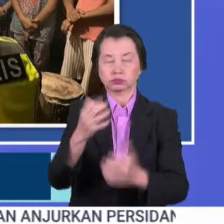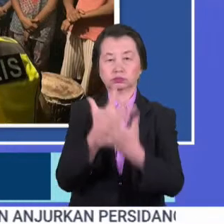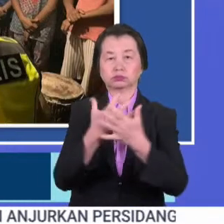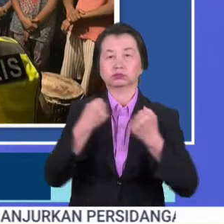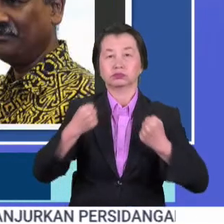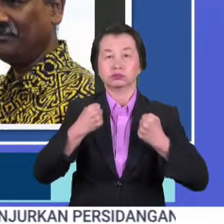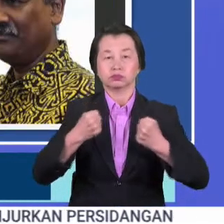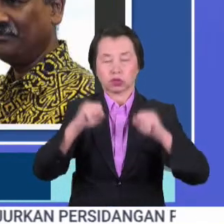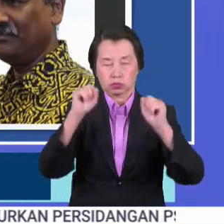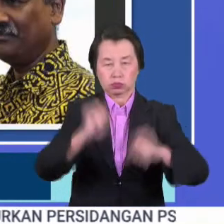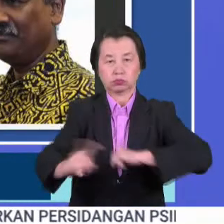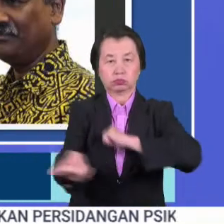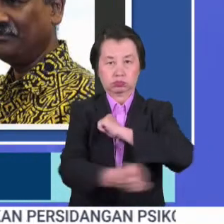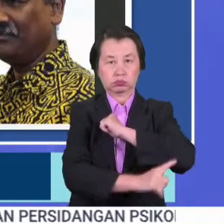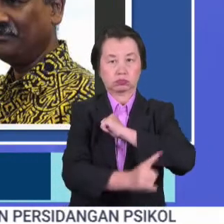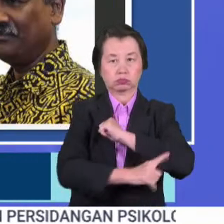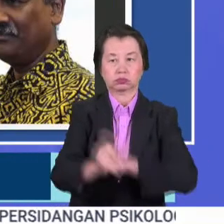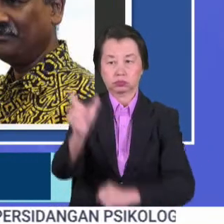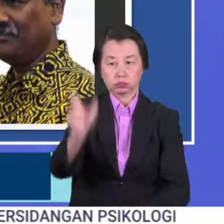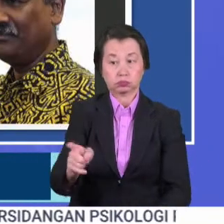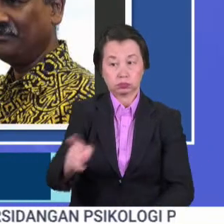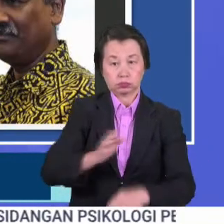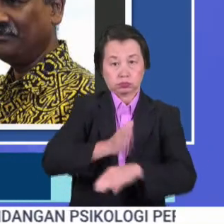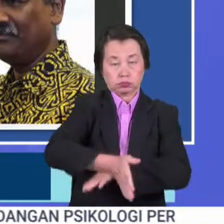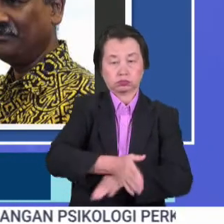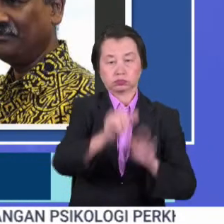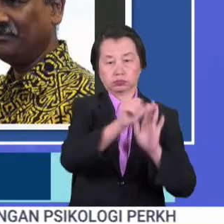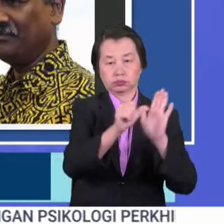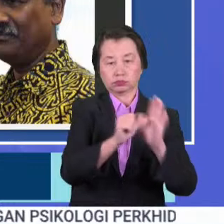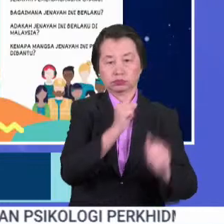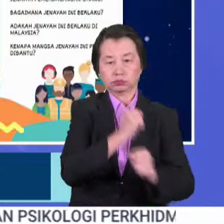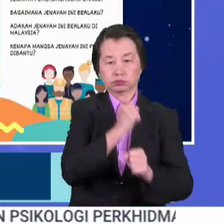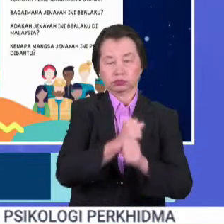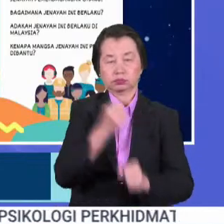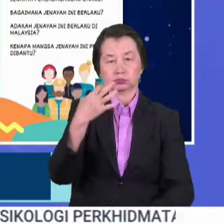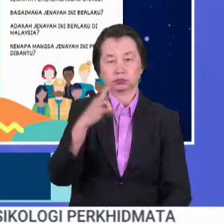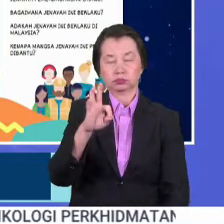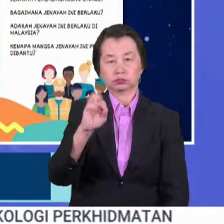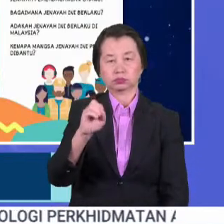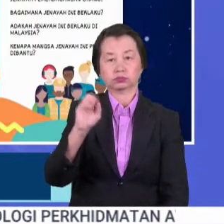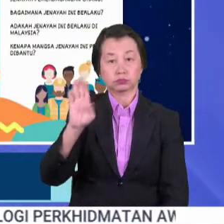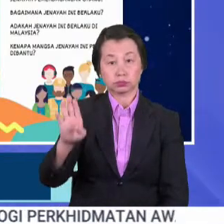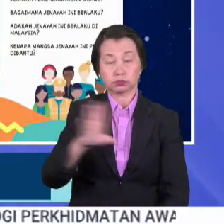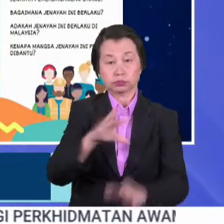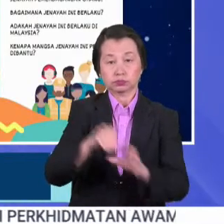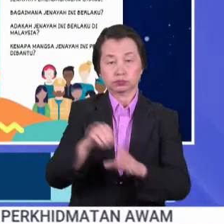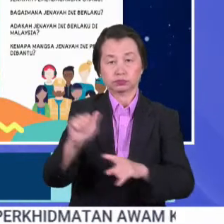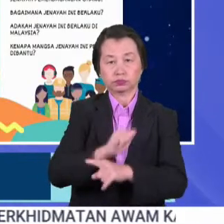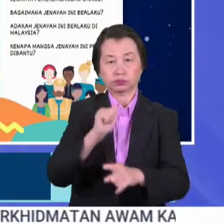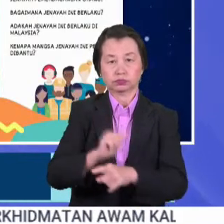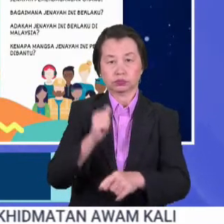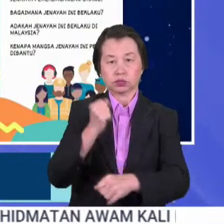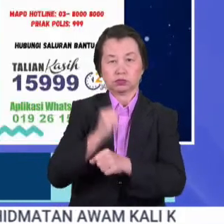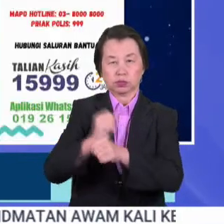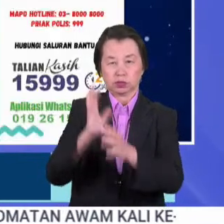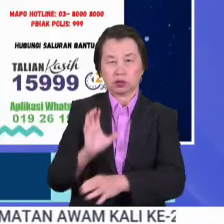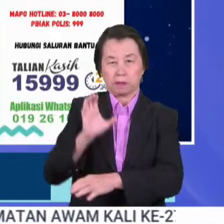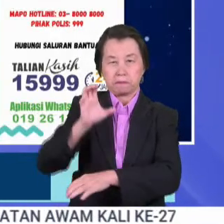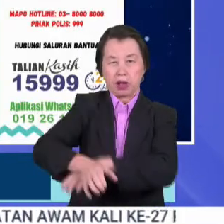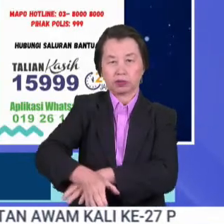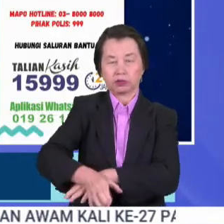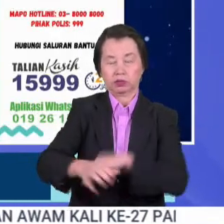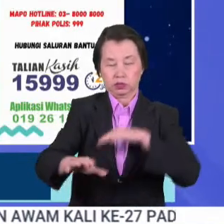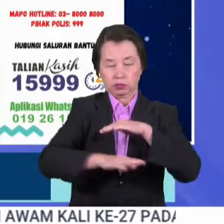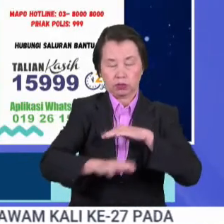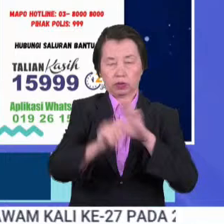3 tahun boleh dikenakan kepada individu yang melanggar Akta Kerja 90B melibatkan amalan buruh paksa, manakala di